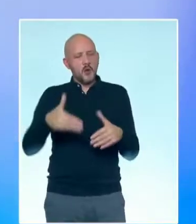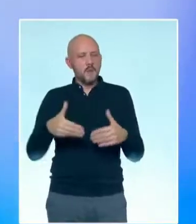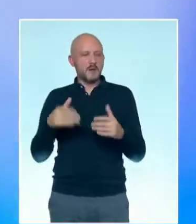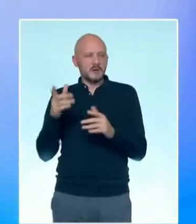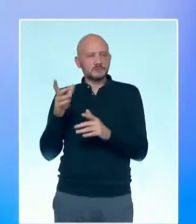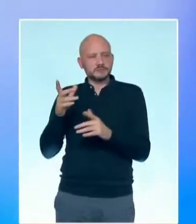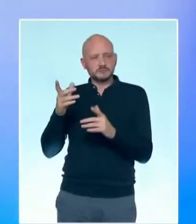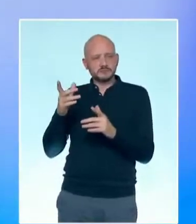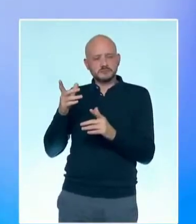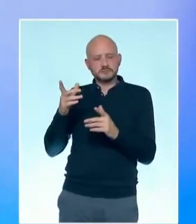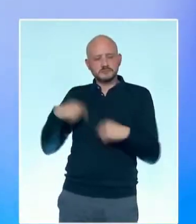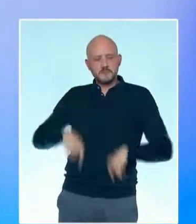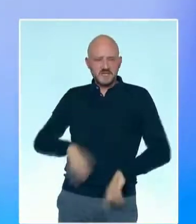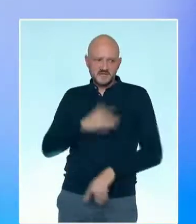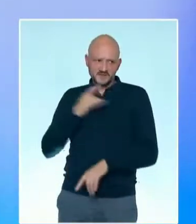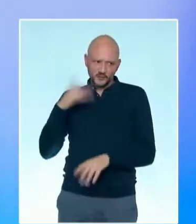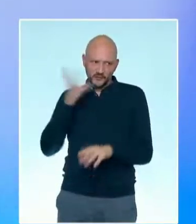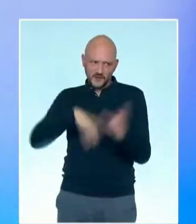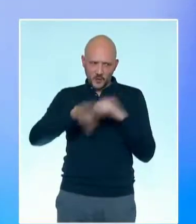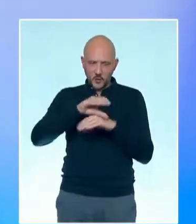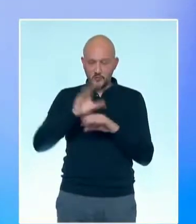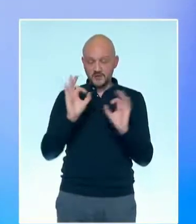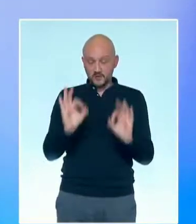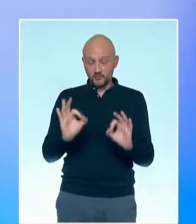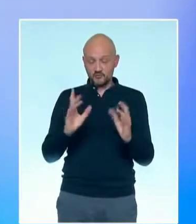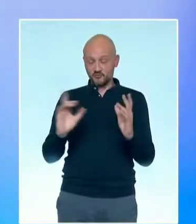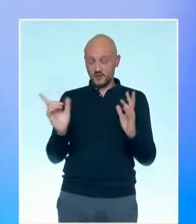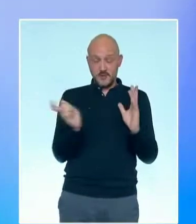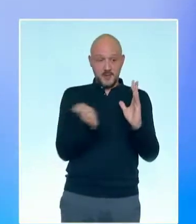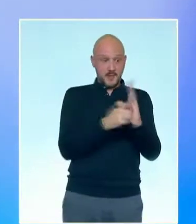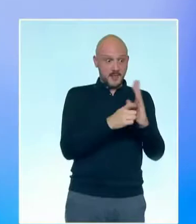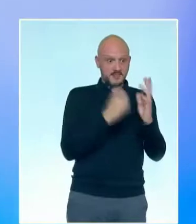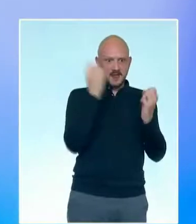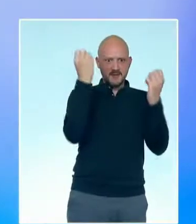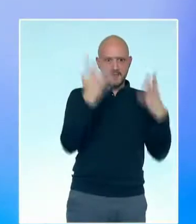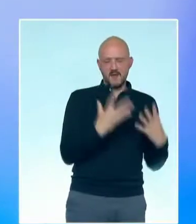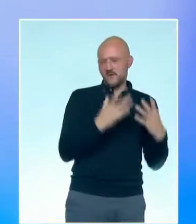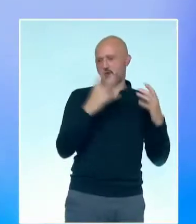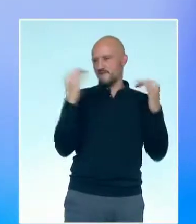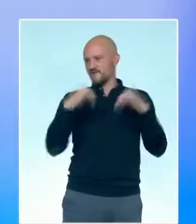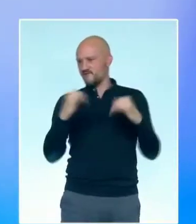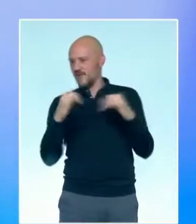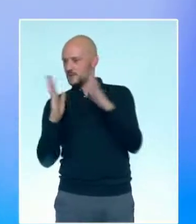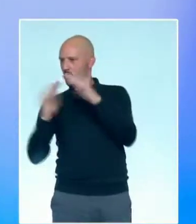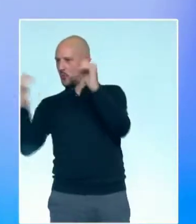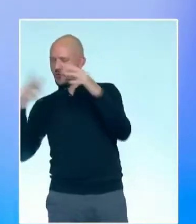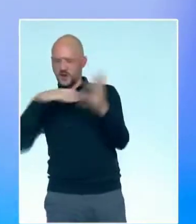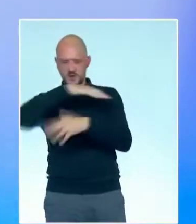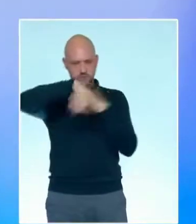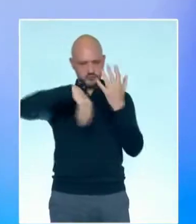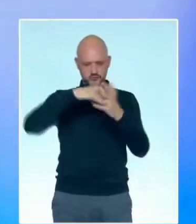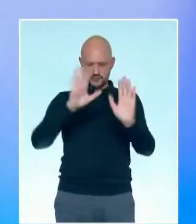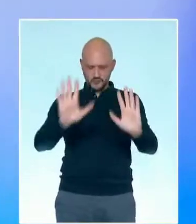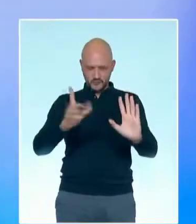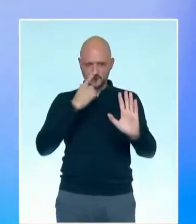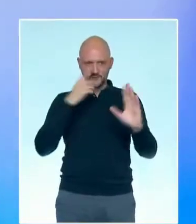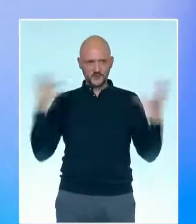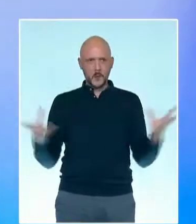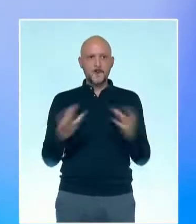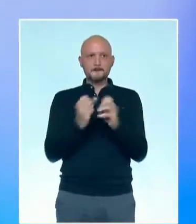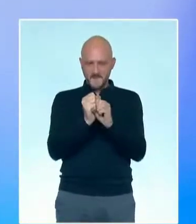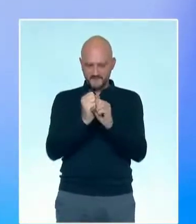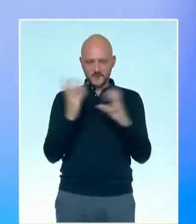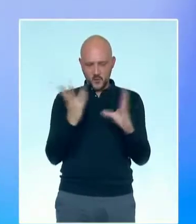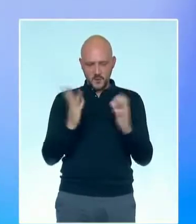Est-ce qu'il y a plusieurs questions un peu communes? Les congrès, la fête des Lumières, les événements festifs. Bon, un, ce qui est décidé